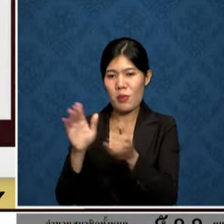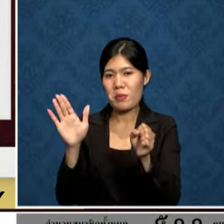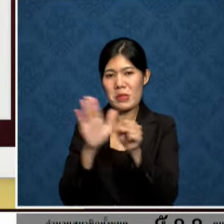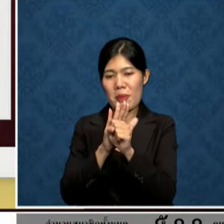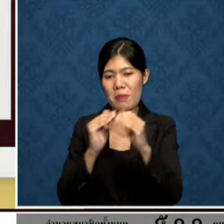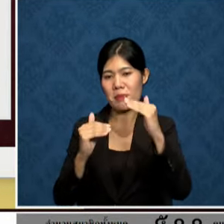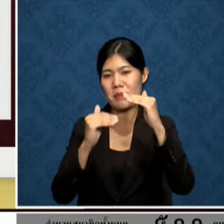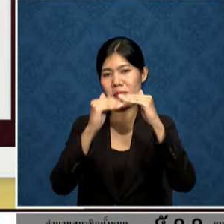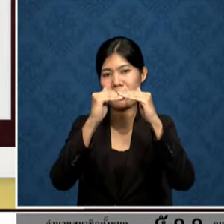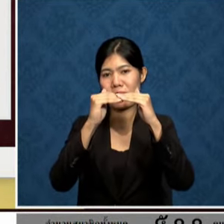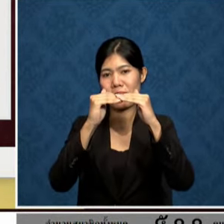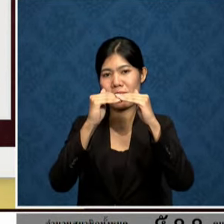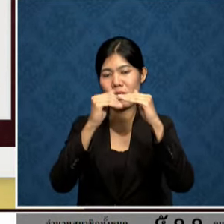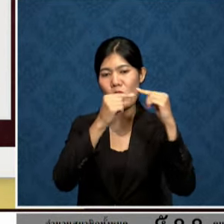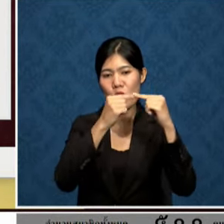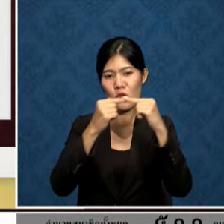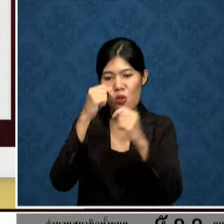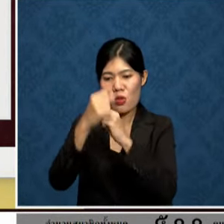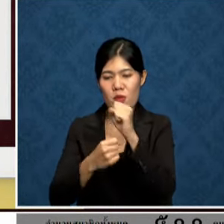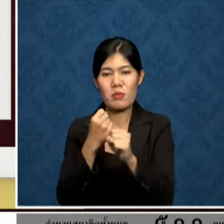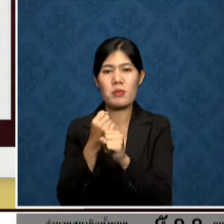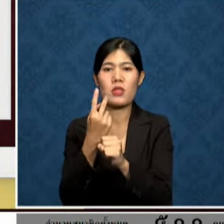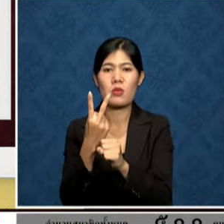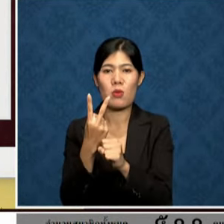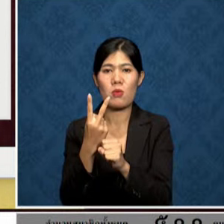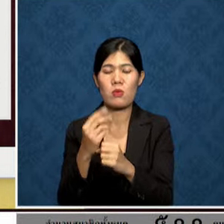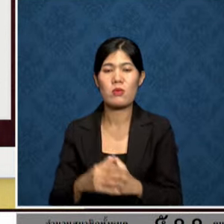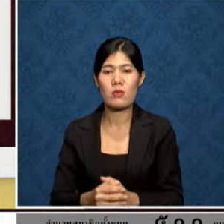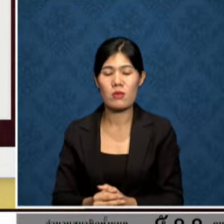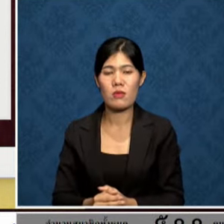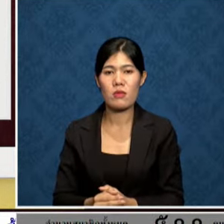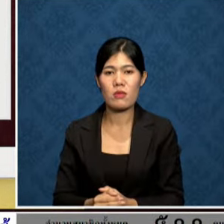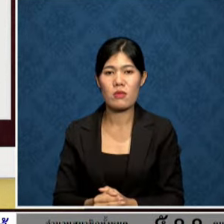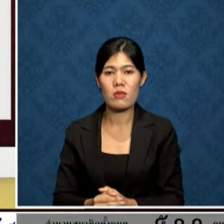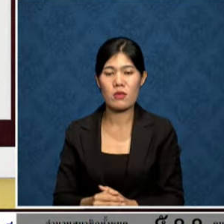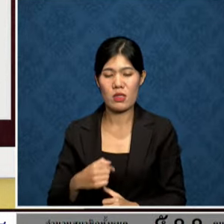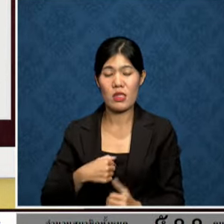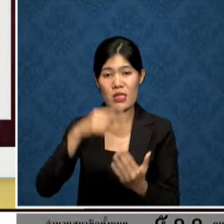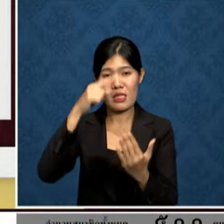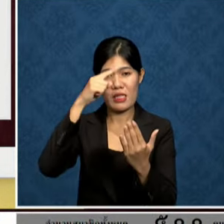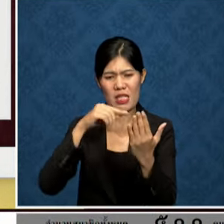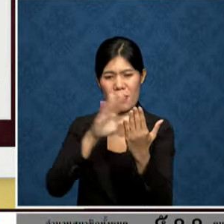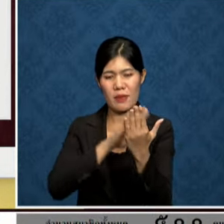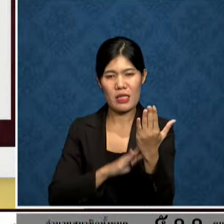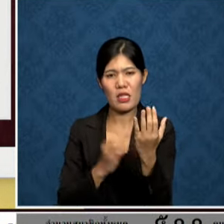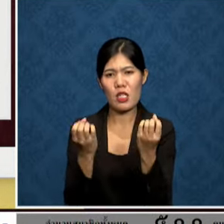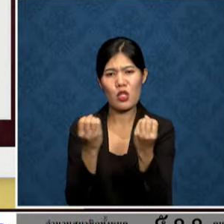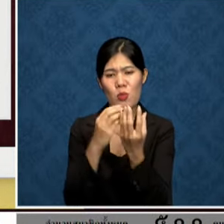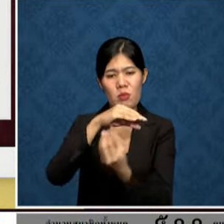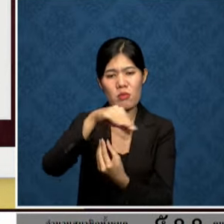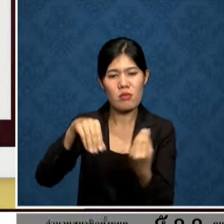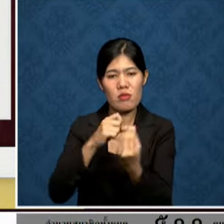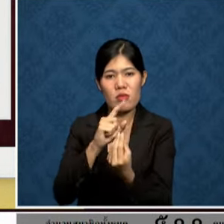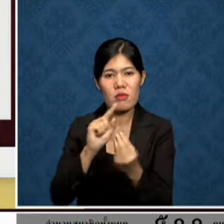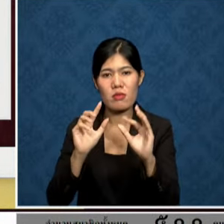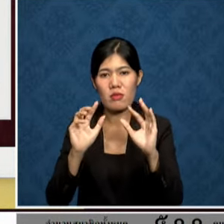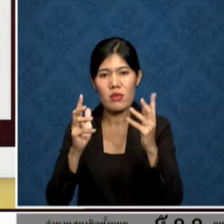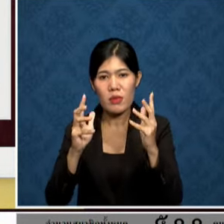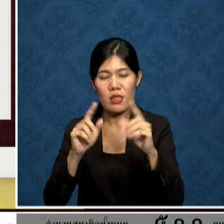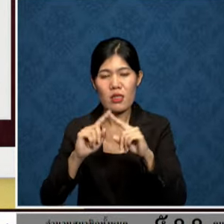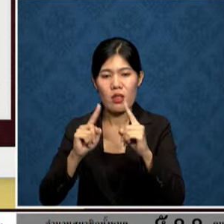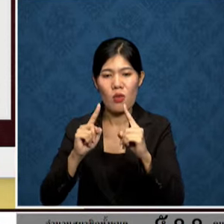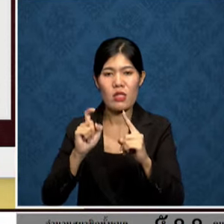ติดนะคะที่พาเรามาถึงจุดนี้จุดที่แม้ว่าประเทศจะไม่ได้เจอวิกฤตเศรษฐกิจอะไรเลยเราก็อาจจำเป็น